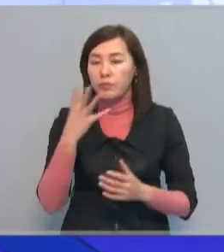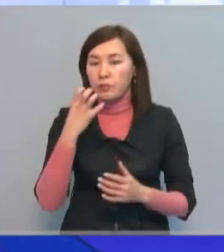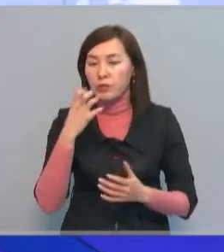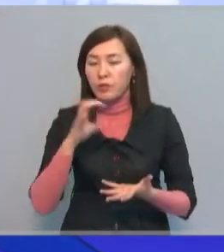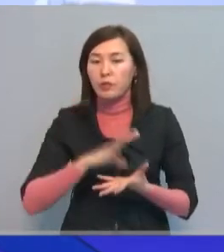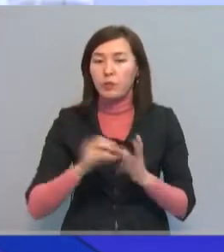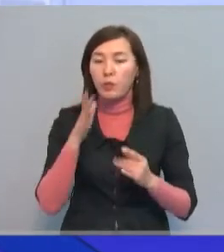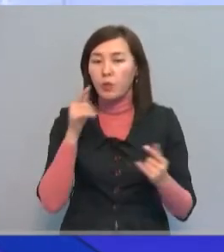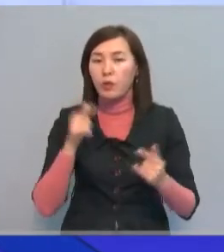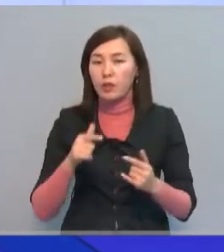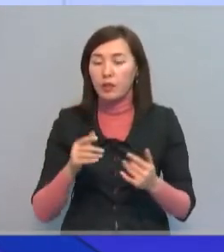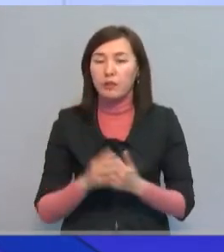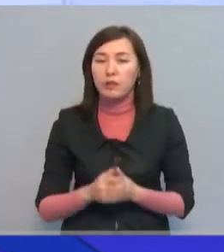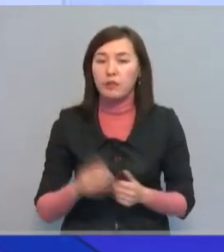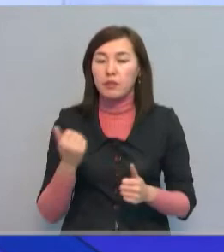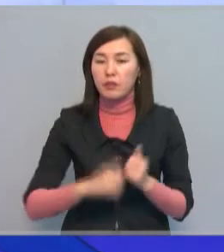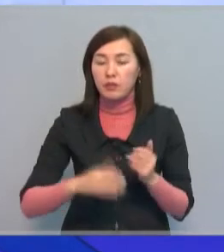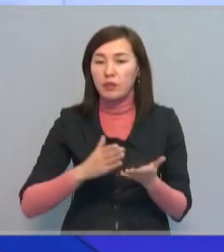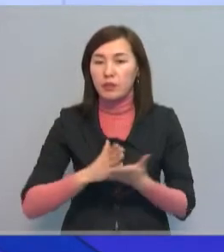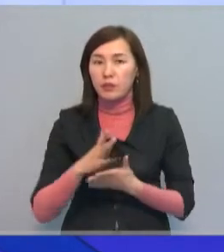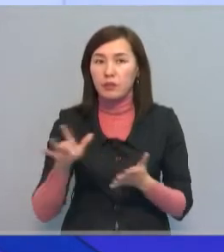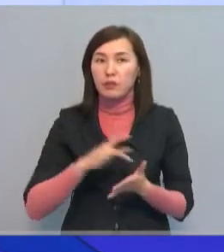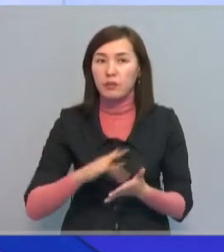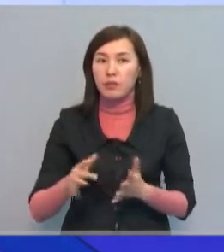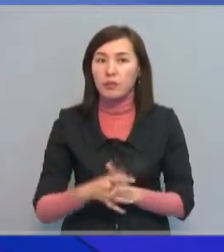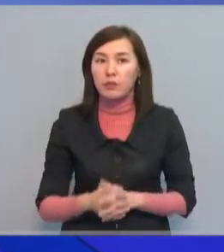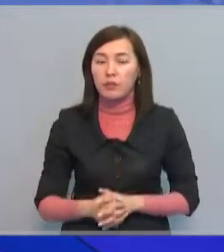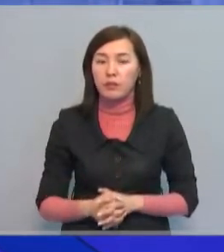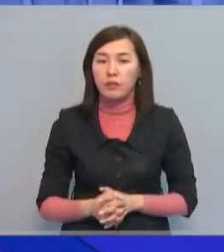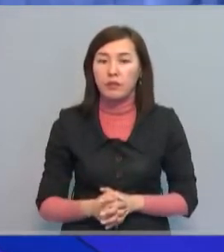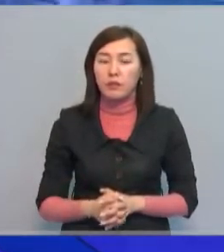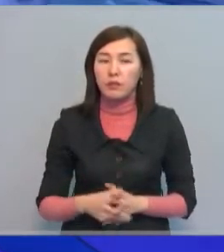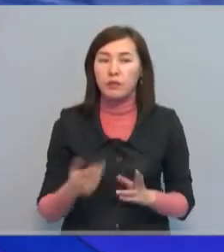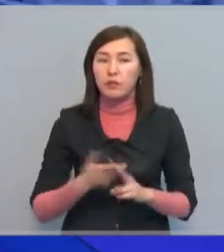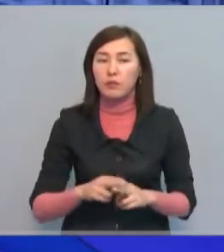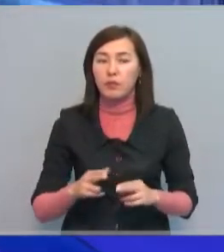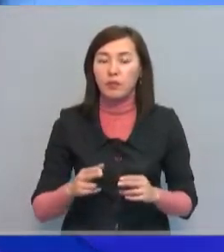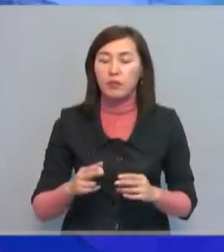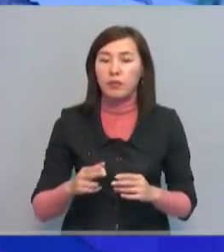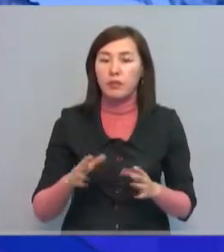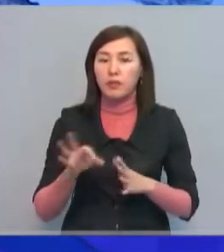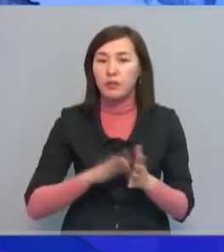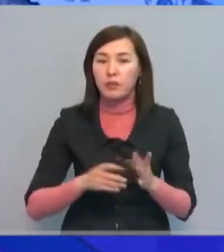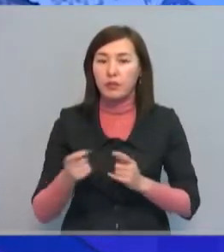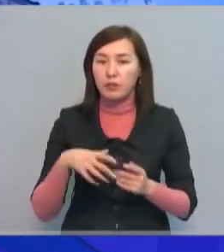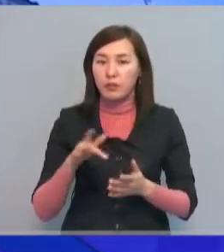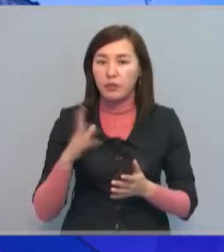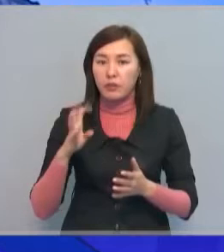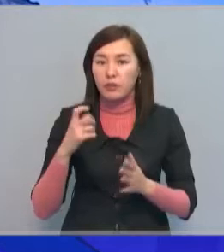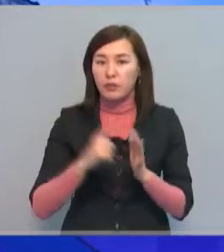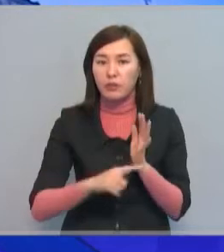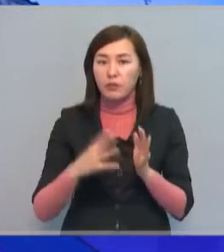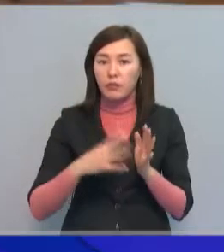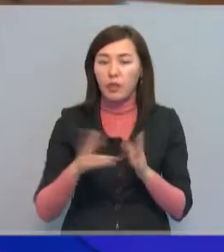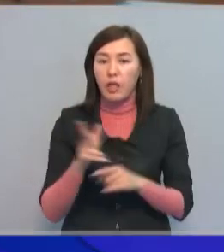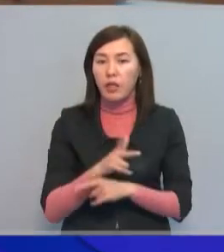суреттерімен дер кезінде сілтемелер әрбір қызметкерлердің планшеттеріне түсіп отырады. Бүгінде қаладағы жедел басқару орталығында